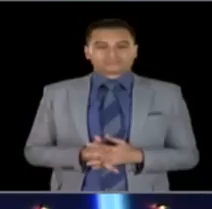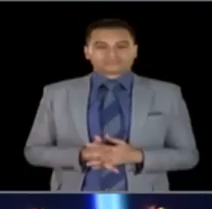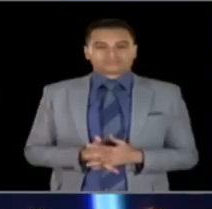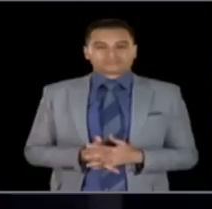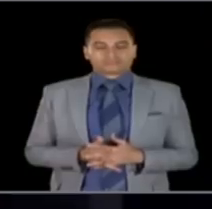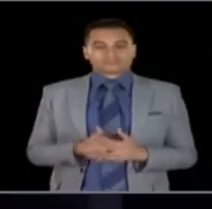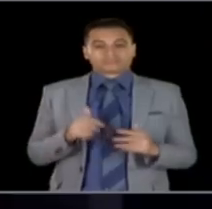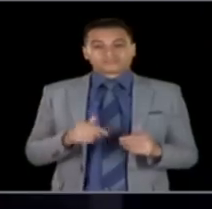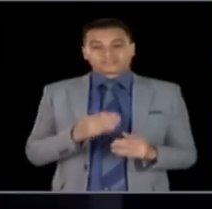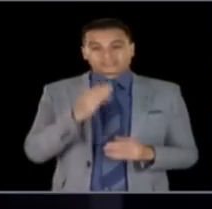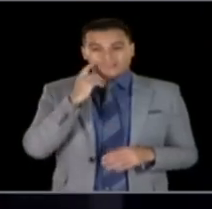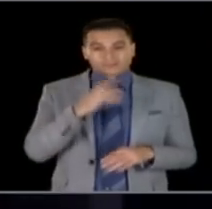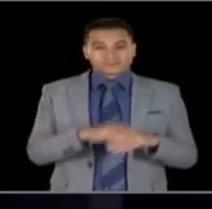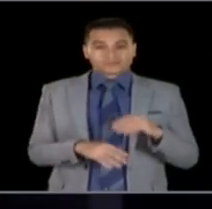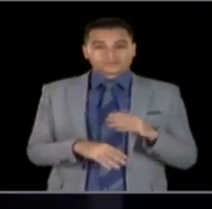في اجابة